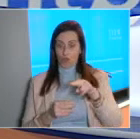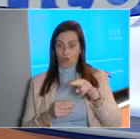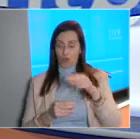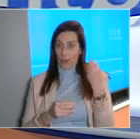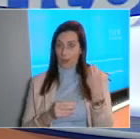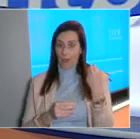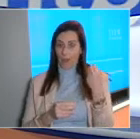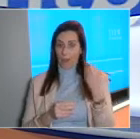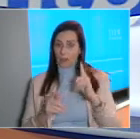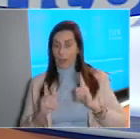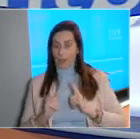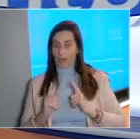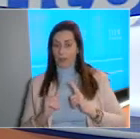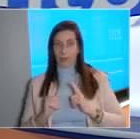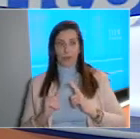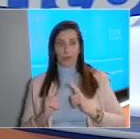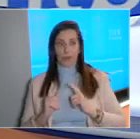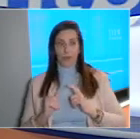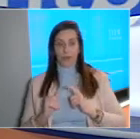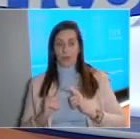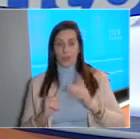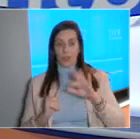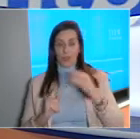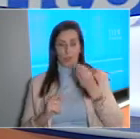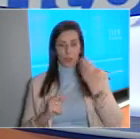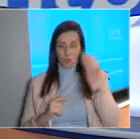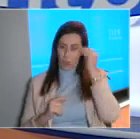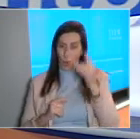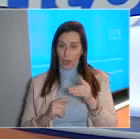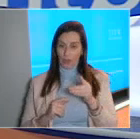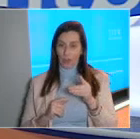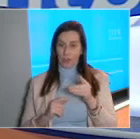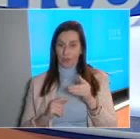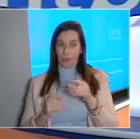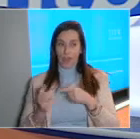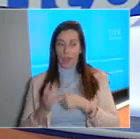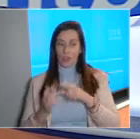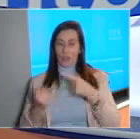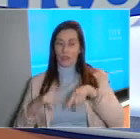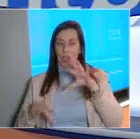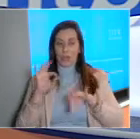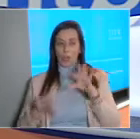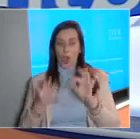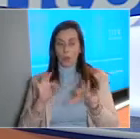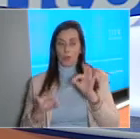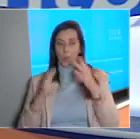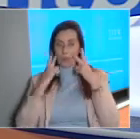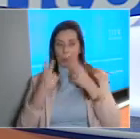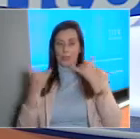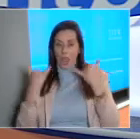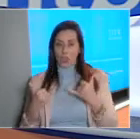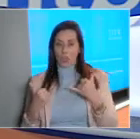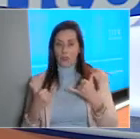רגע, אנחנו מחכים. טוב, האמת שהיה לנו אפילו עוד שער הפרחים, את זוכרת? על זה שוועדת הבחירות המרכזית מחפשת